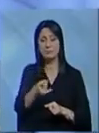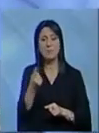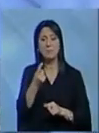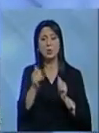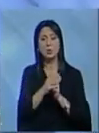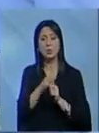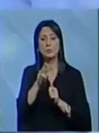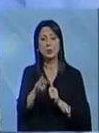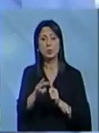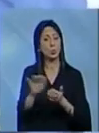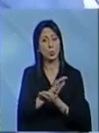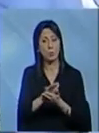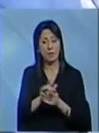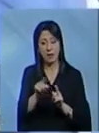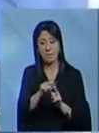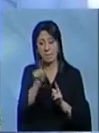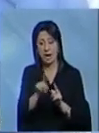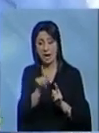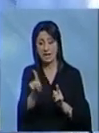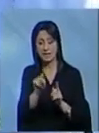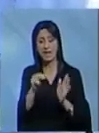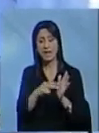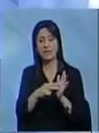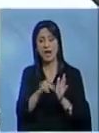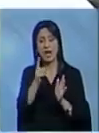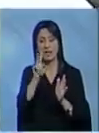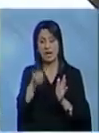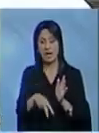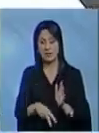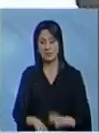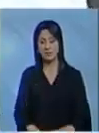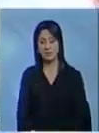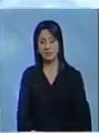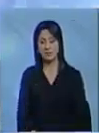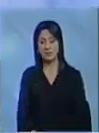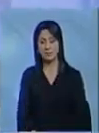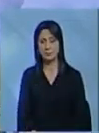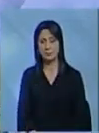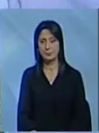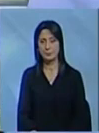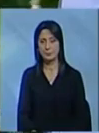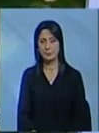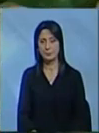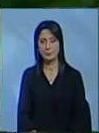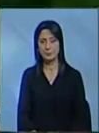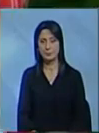პირველი 15 წუთი ყველასთვის უფასოა, ხოლო შემდეგ 1 საათის ღირებულება 1 ლარს შეადგენს.